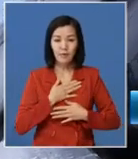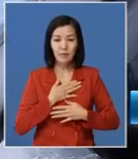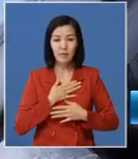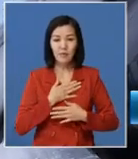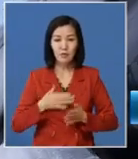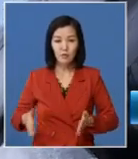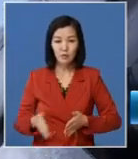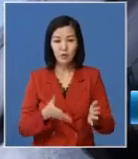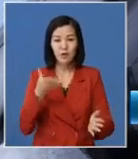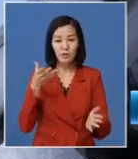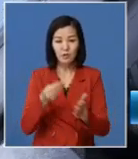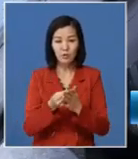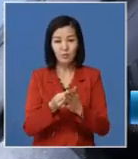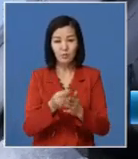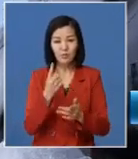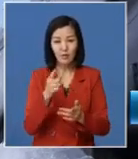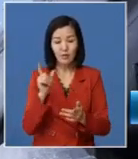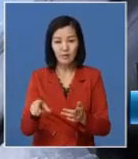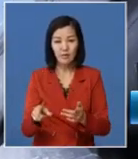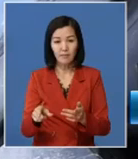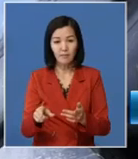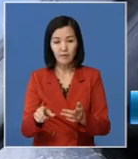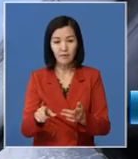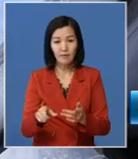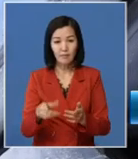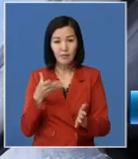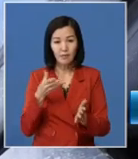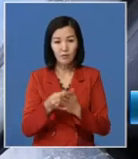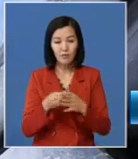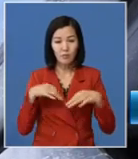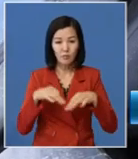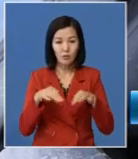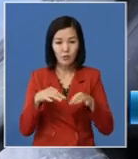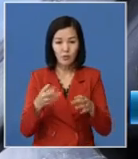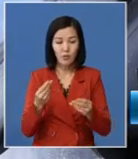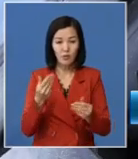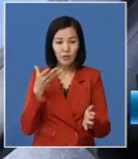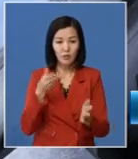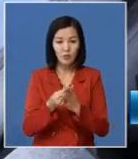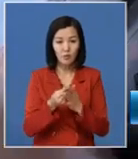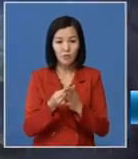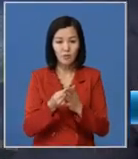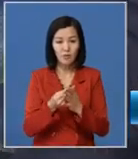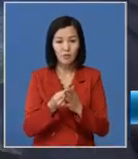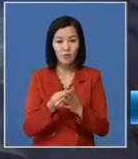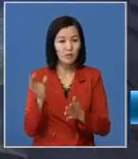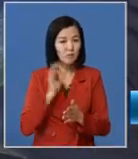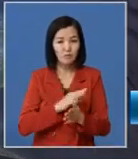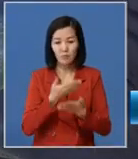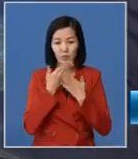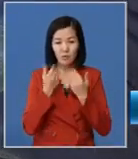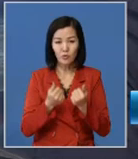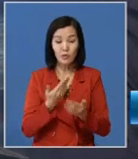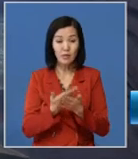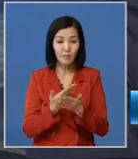төлесек, қазірдің өзі адам басына төлейміз, декларация жасап, машинаға төлейміз. Тиімді емес біз үшін. Енді, например, мен